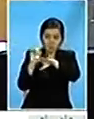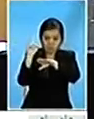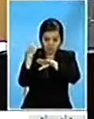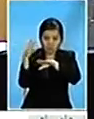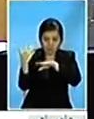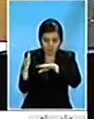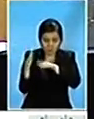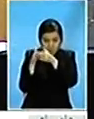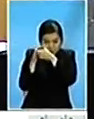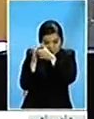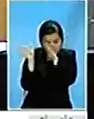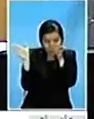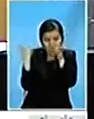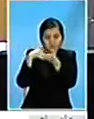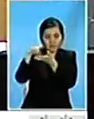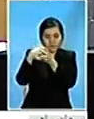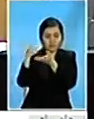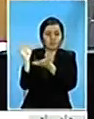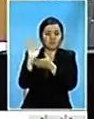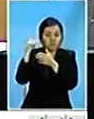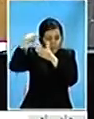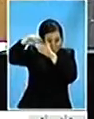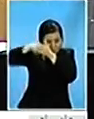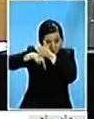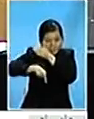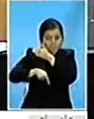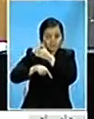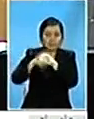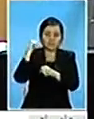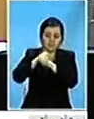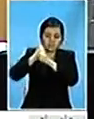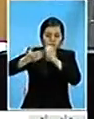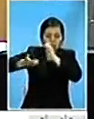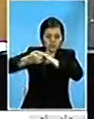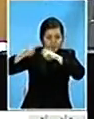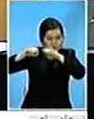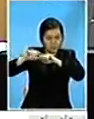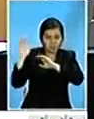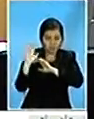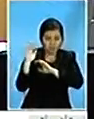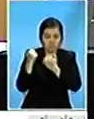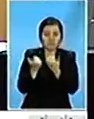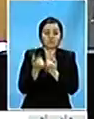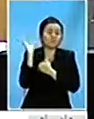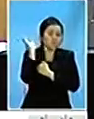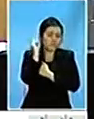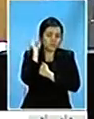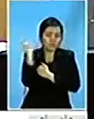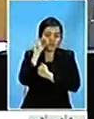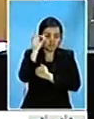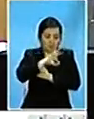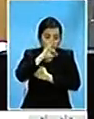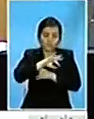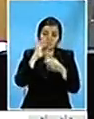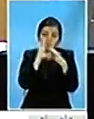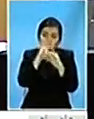ครับแล้วมันจะไปในเรื่องของรายละเอียดในการออกทีโออาร์หรือข้อกำหนดผมกำลังฟังว่าท่านเป็นห่วงเรื่องการใช้